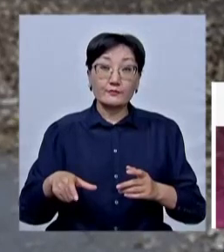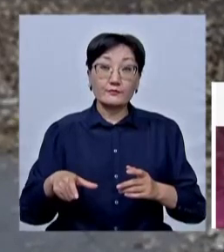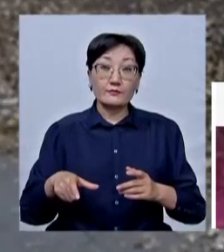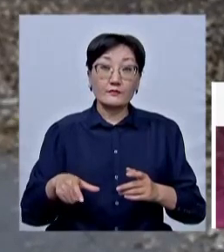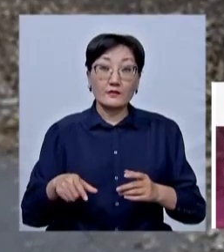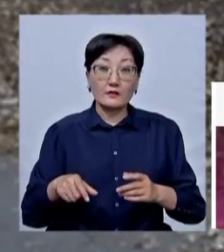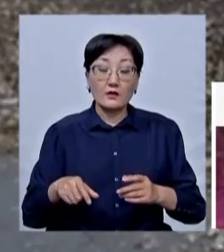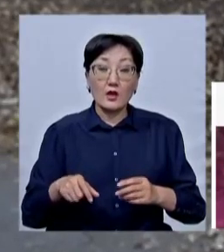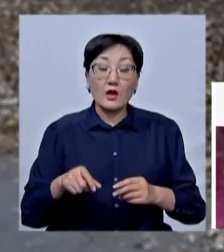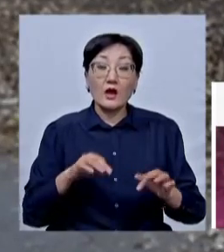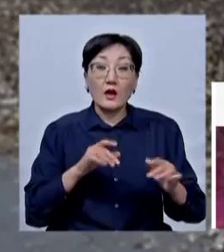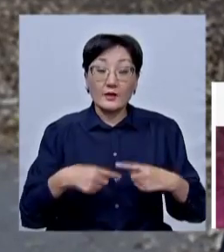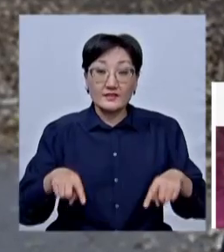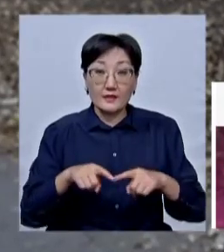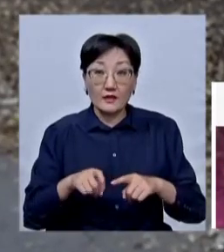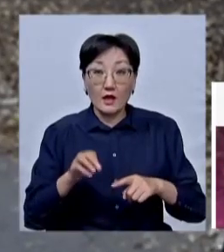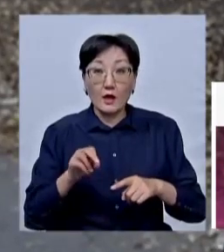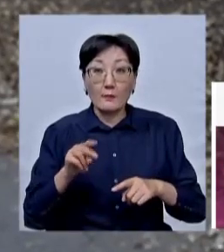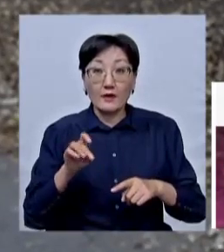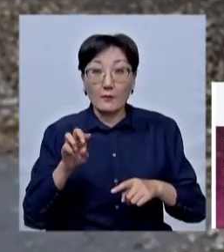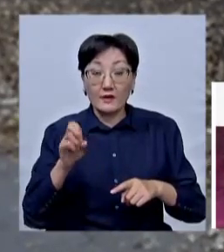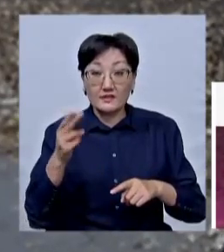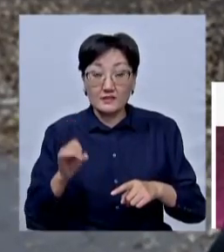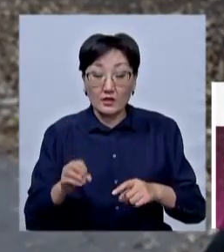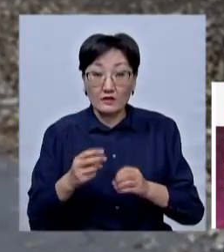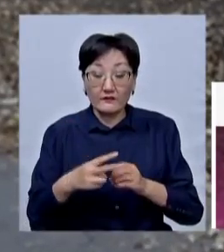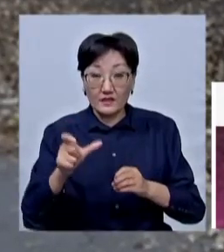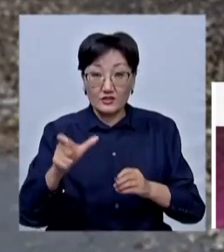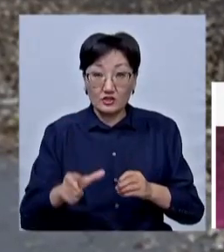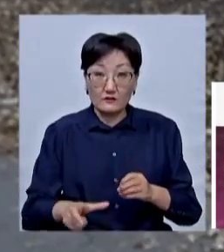с отдела пробации и 12 человек